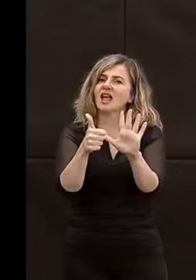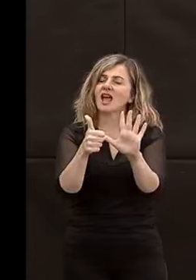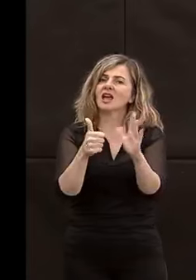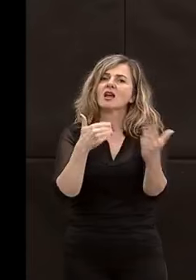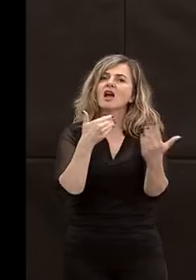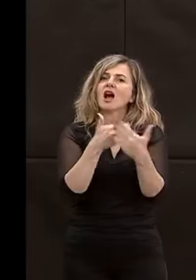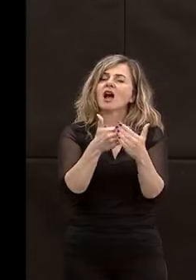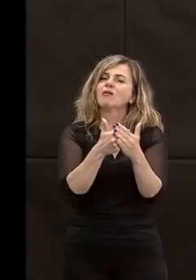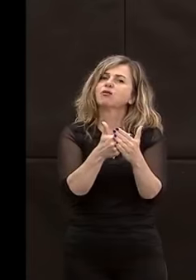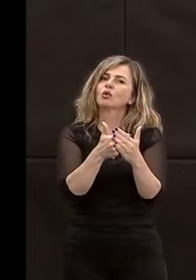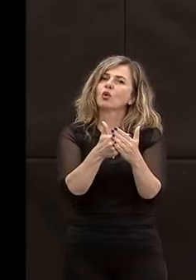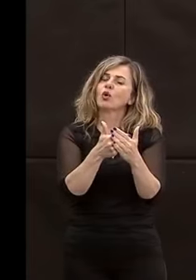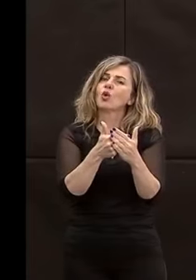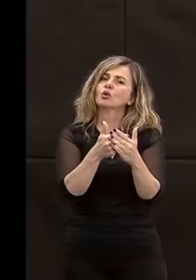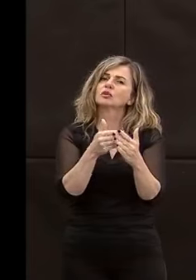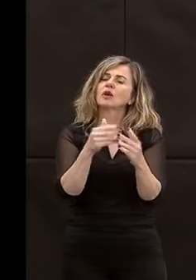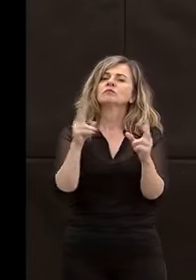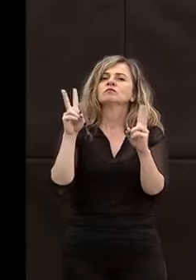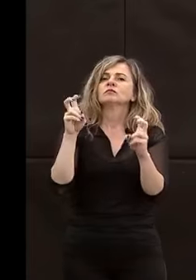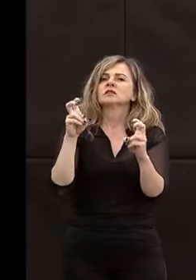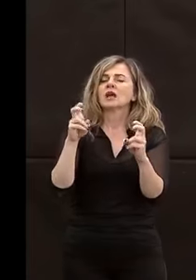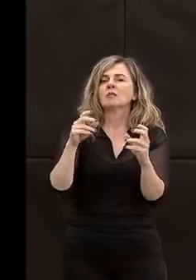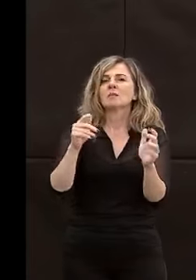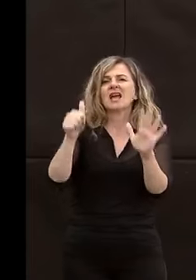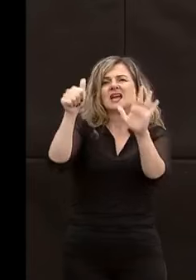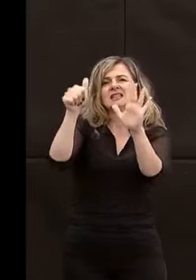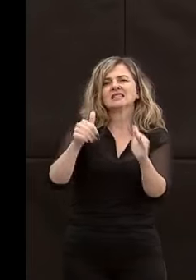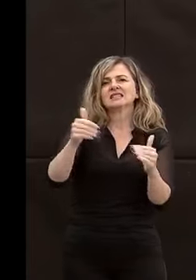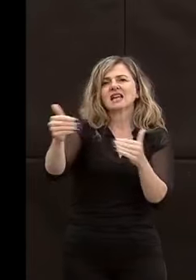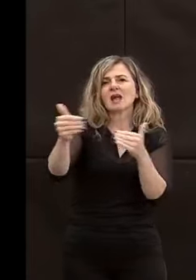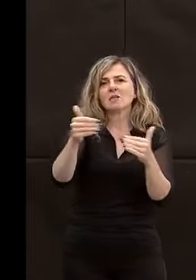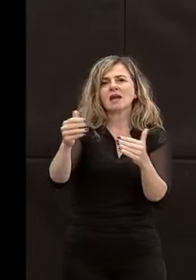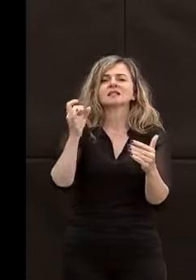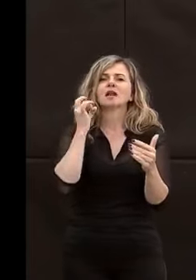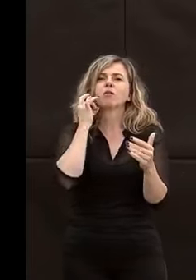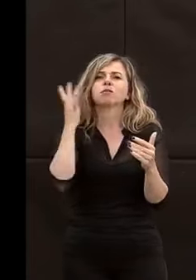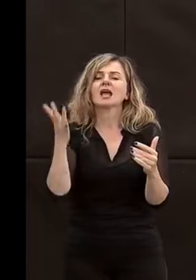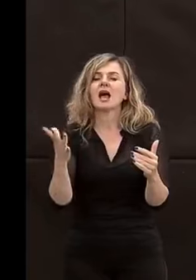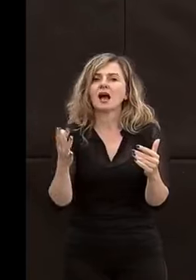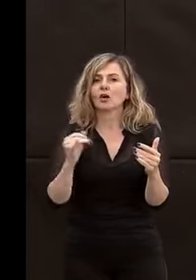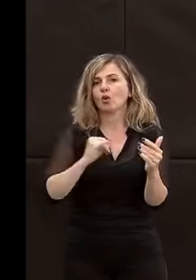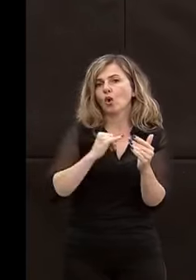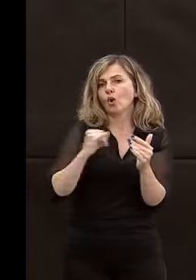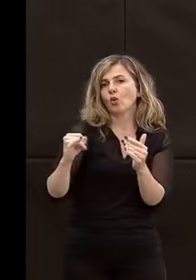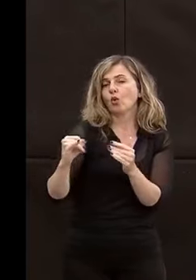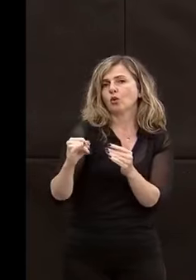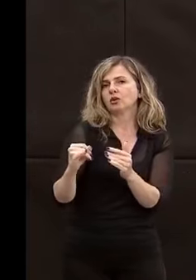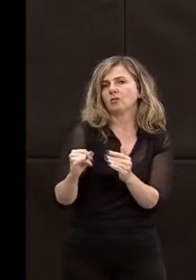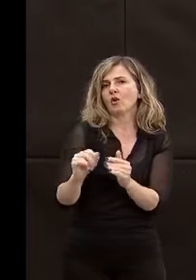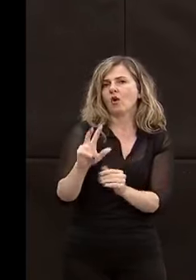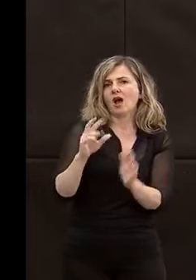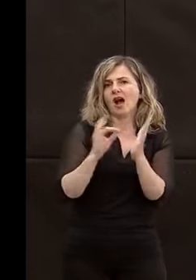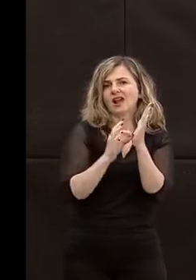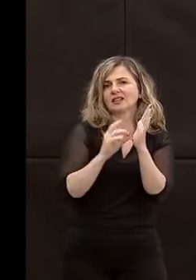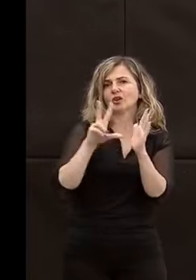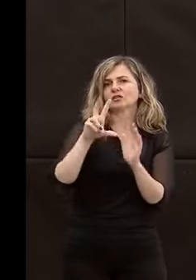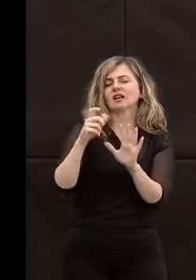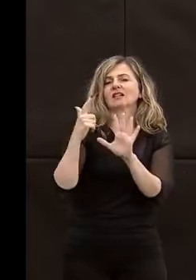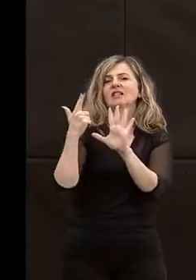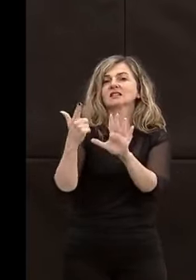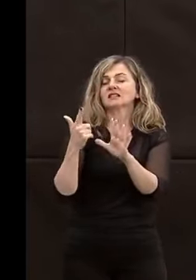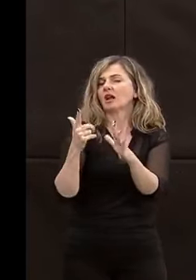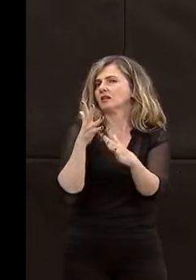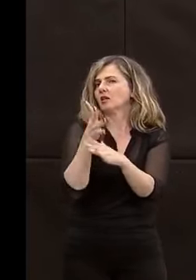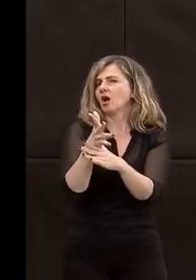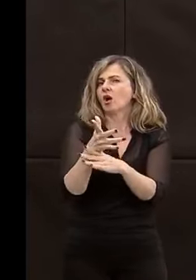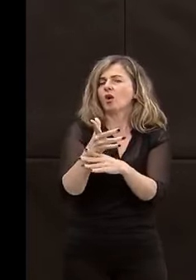il tema del cosiddetto semestre bianco l'ultimo nel quarto il 37 si introduce un passaggio molto